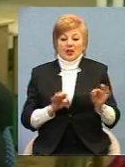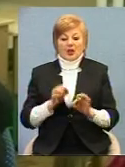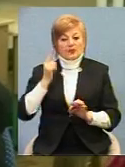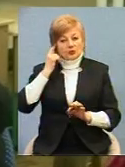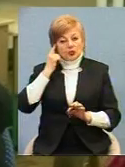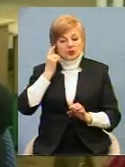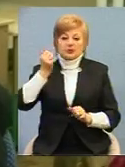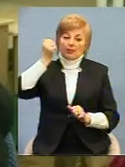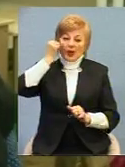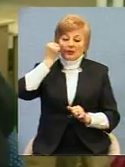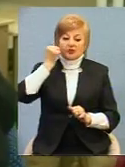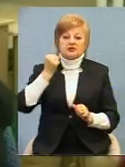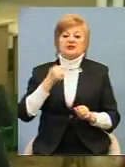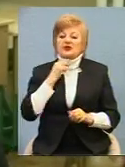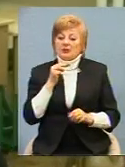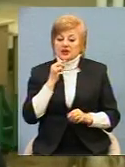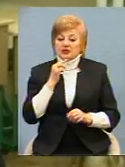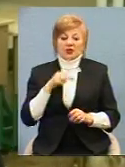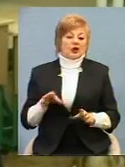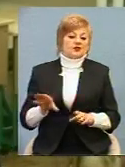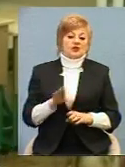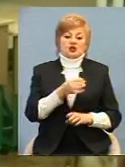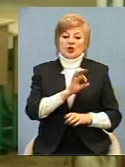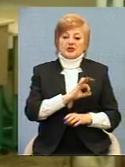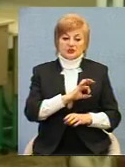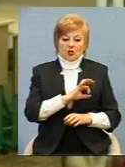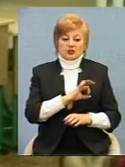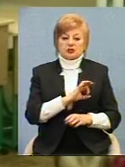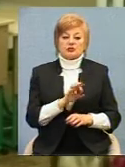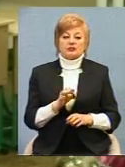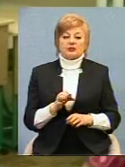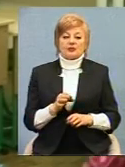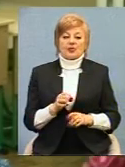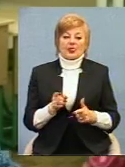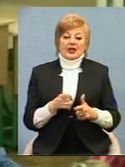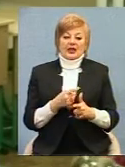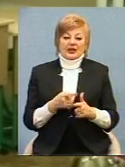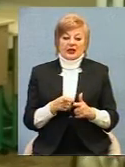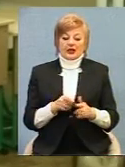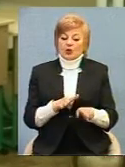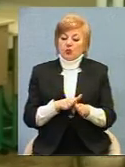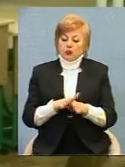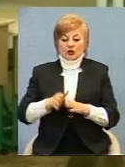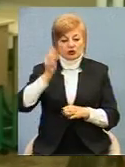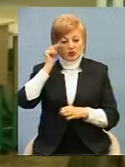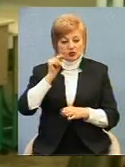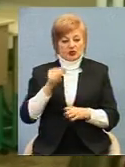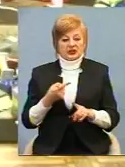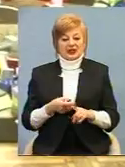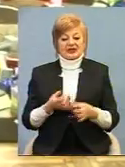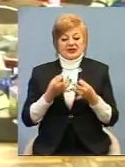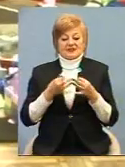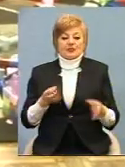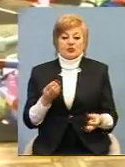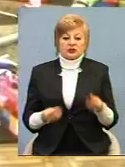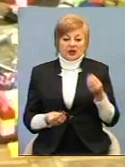мышление, память, внимание. Мы используем вот либо целое занятие, это свободная игра,